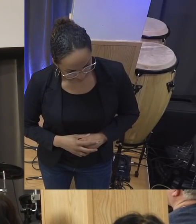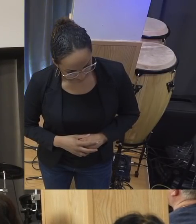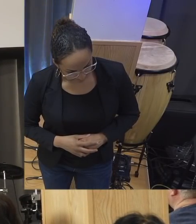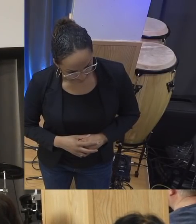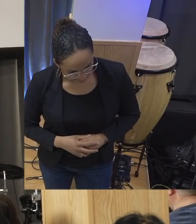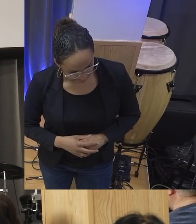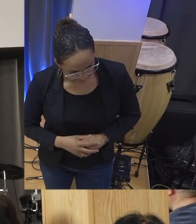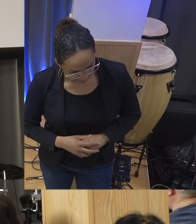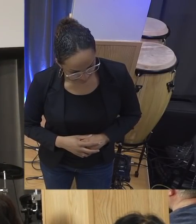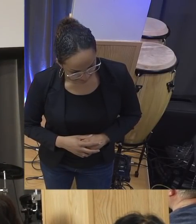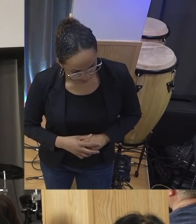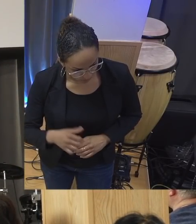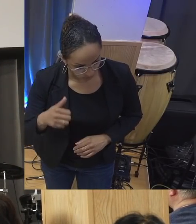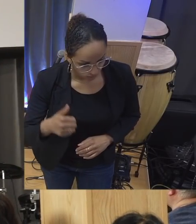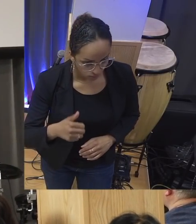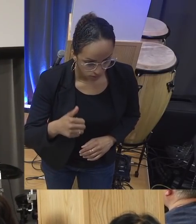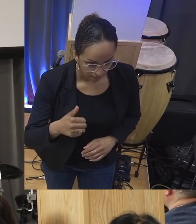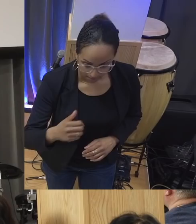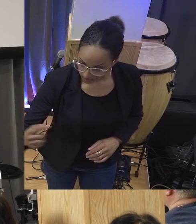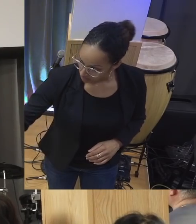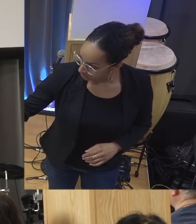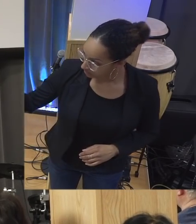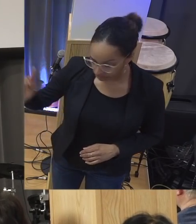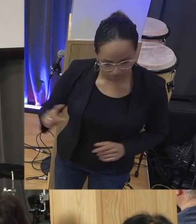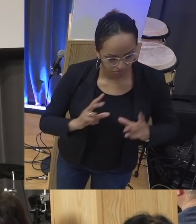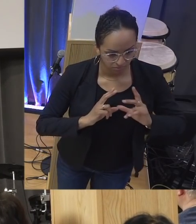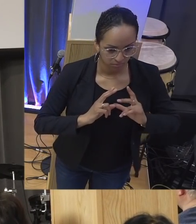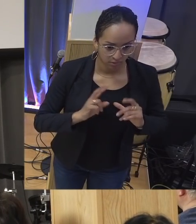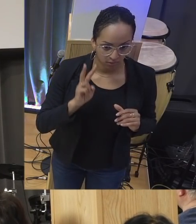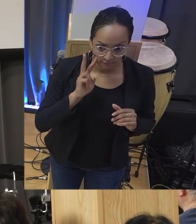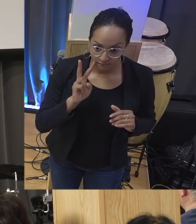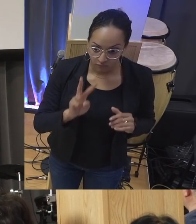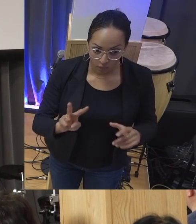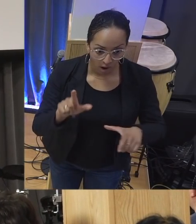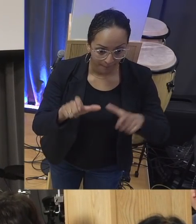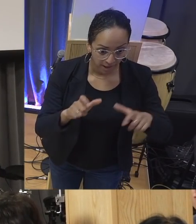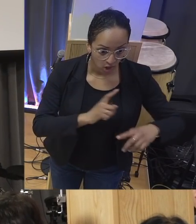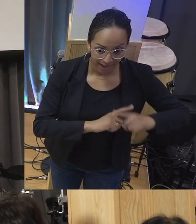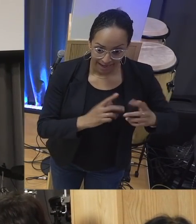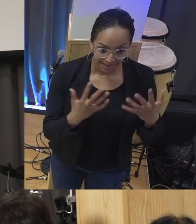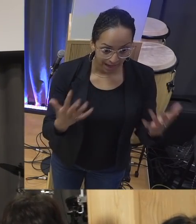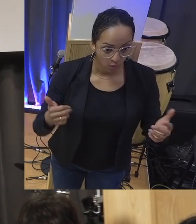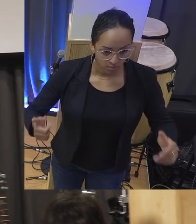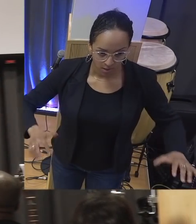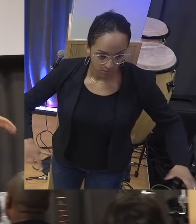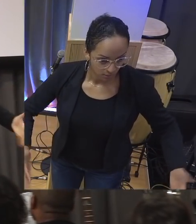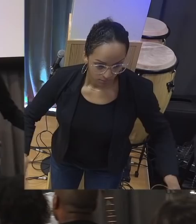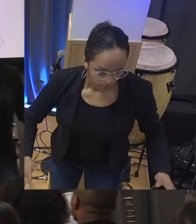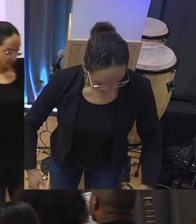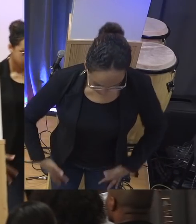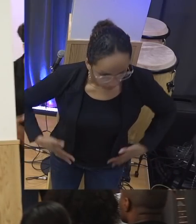parce qu'il voyait dans le regard de ces chrétiens l'amour. Et il était